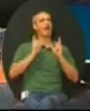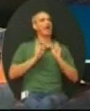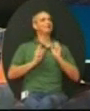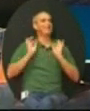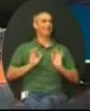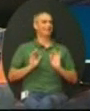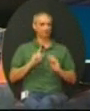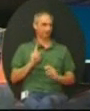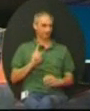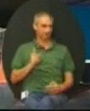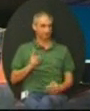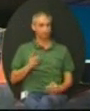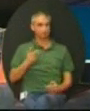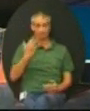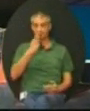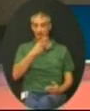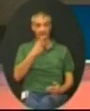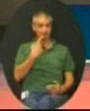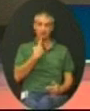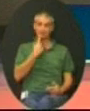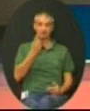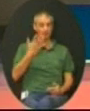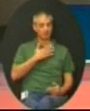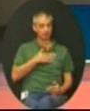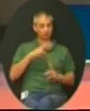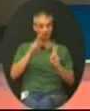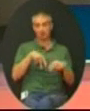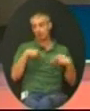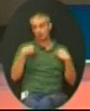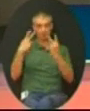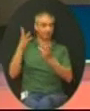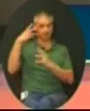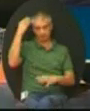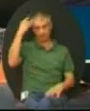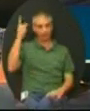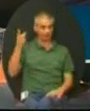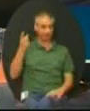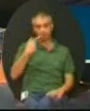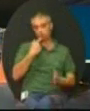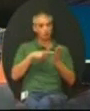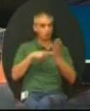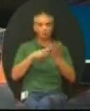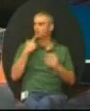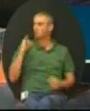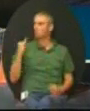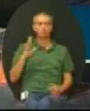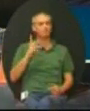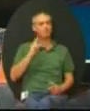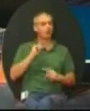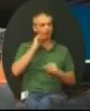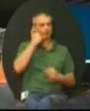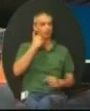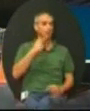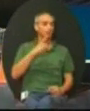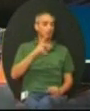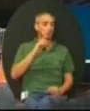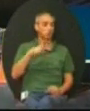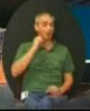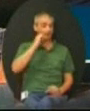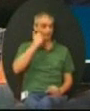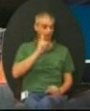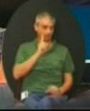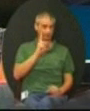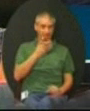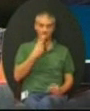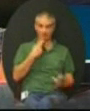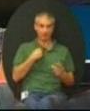עכשיו, ברגע שאתה תגיד, שאתה רוצה להחזיר אותם לפלסטינאים לצורך העניין, כן? מה יקרה יום אחרי? אני אומר לך יום אחרי, וזה